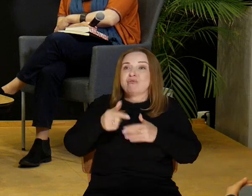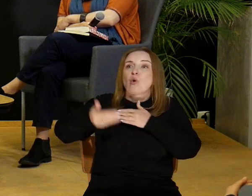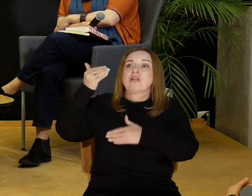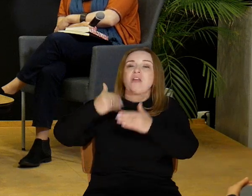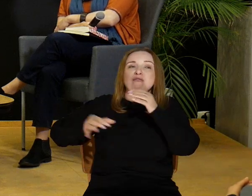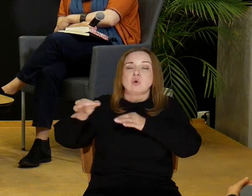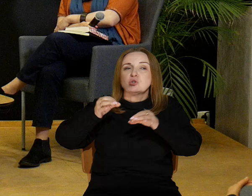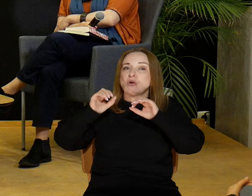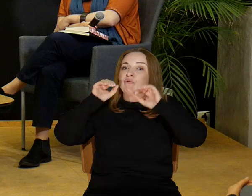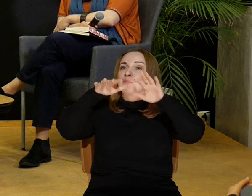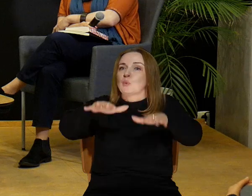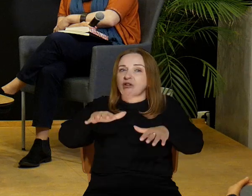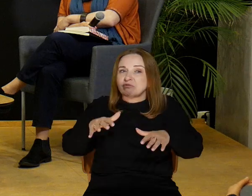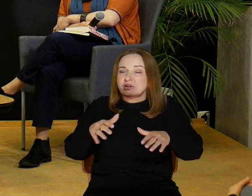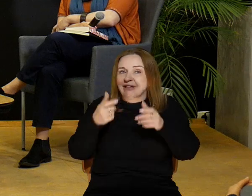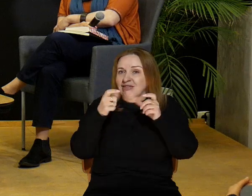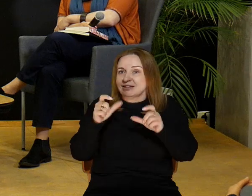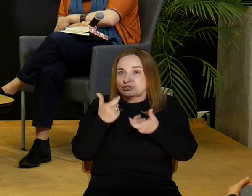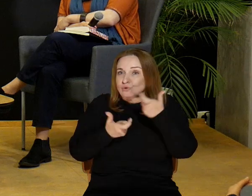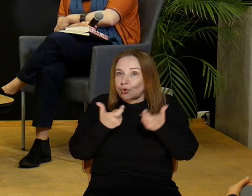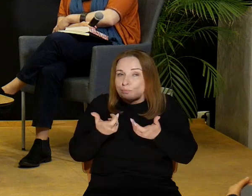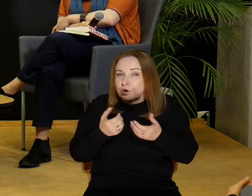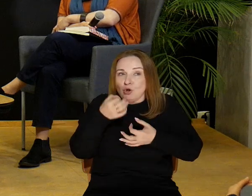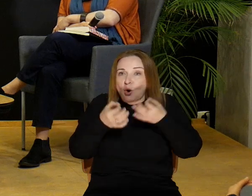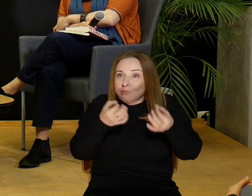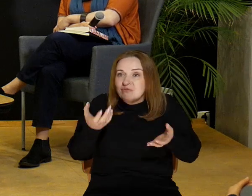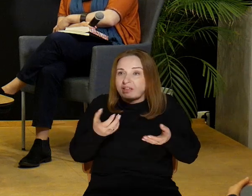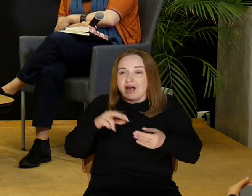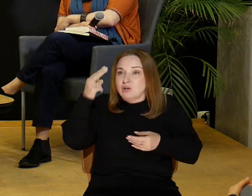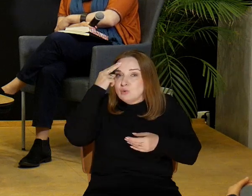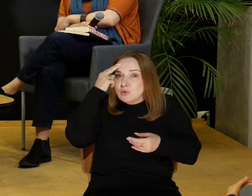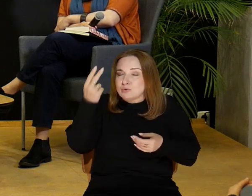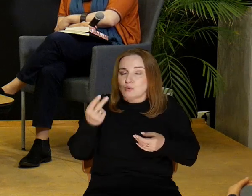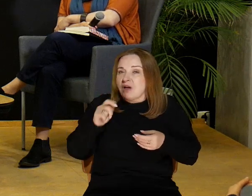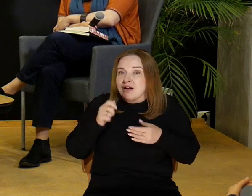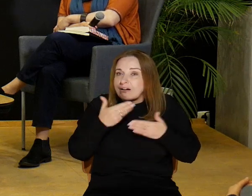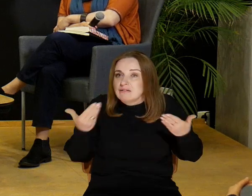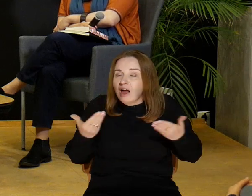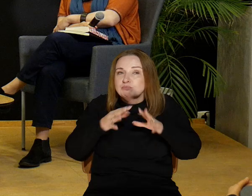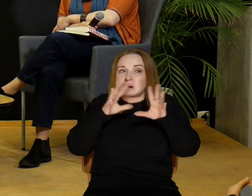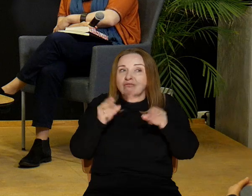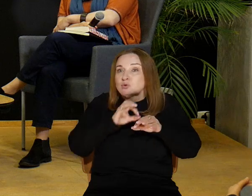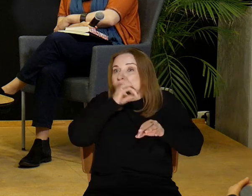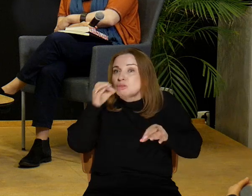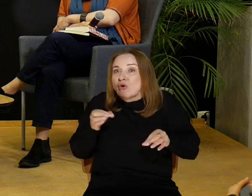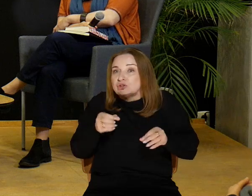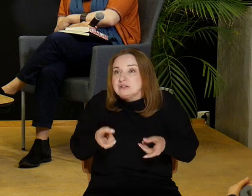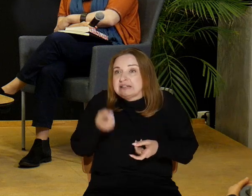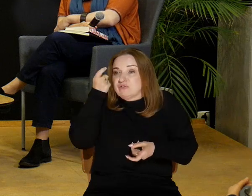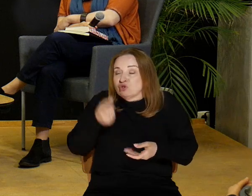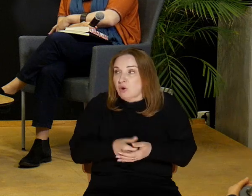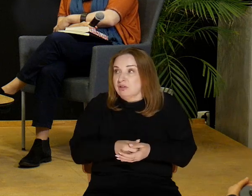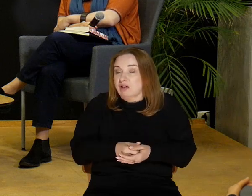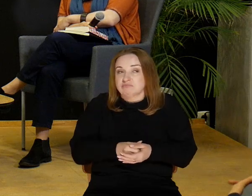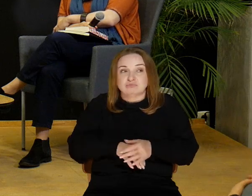przeszłość nieopowiedziana, nieprzepracowana, niezrozumiała jest rzeczywiście czymś niebywałym. Także tak naprawdę no, wszędzie reagujemy w